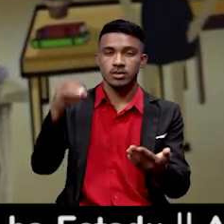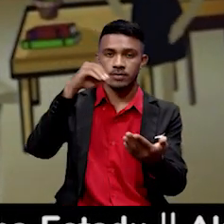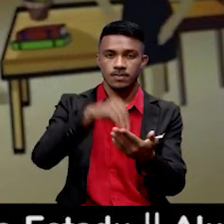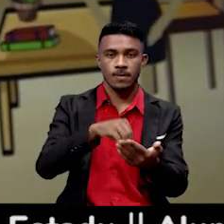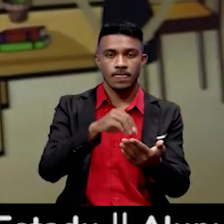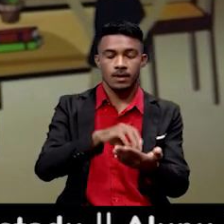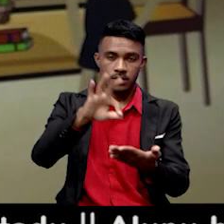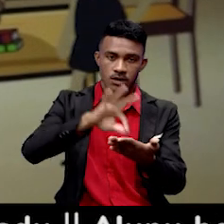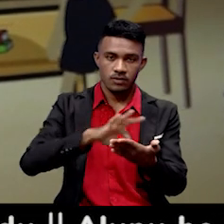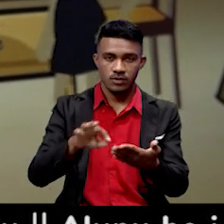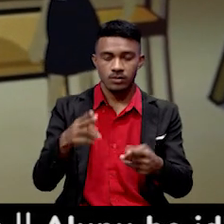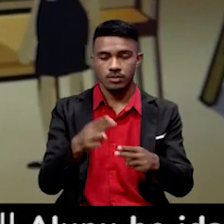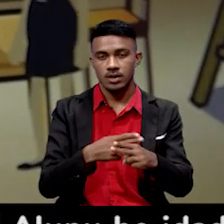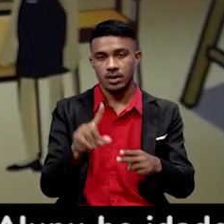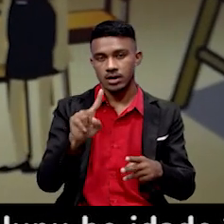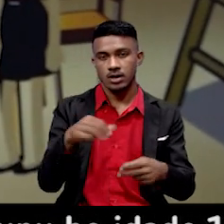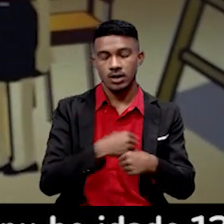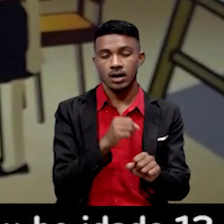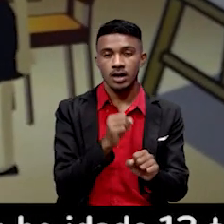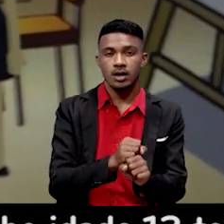scenario bar aqui am hal produsa.